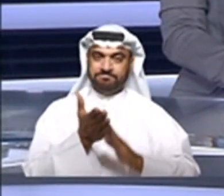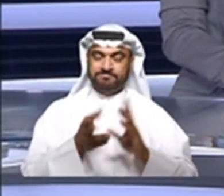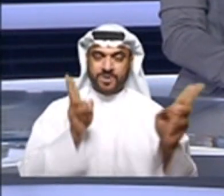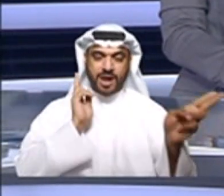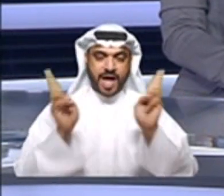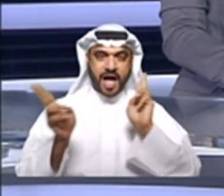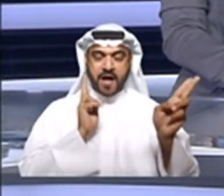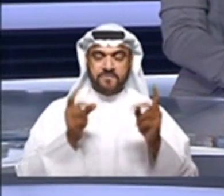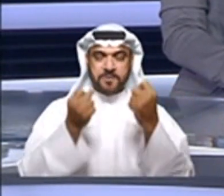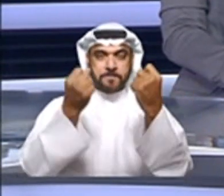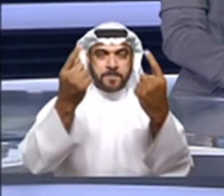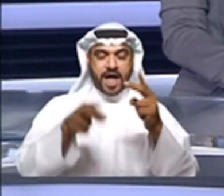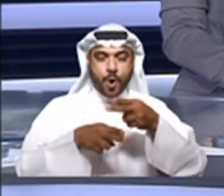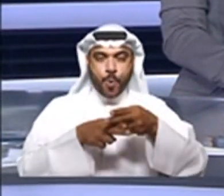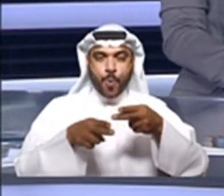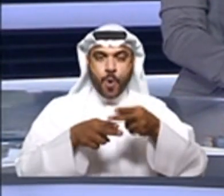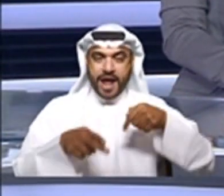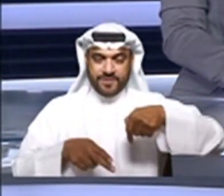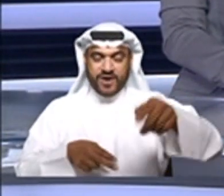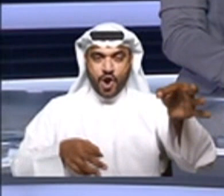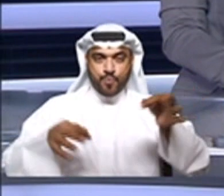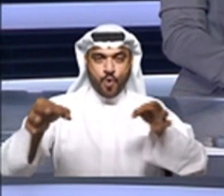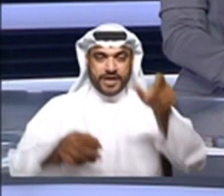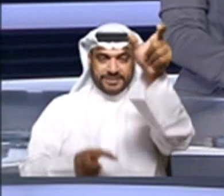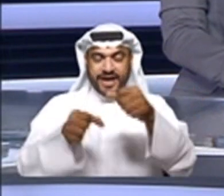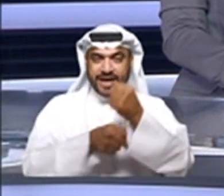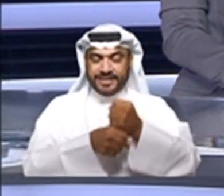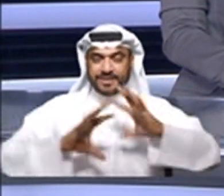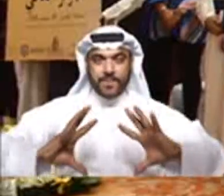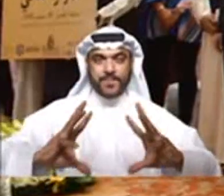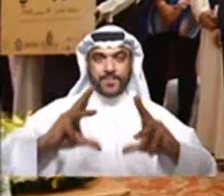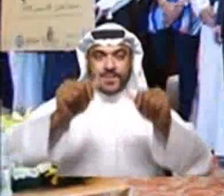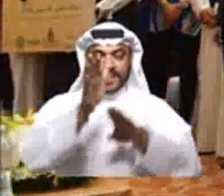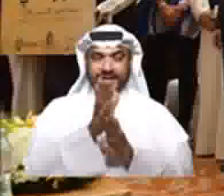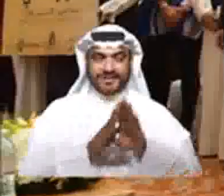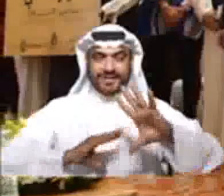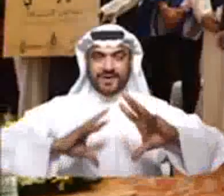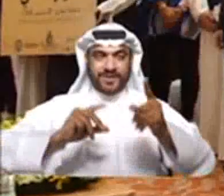بدور الطاقات المهنية في تنفيذ هذه المشاريع التنموية.